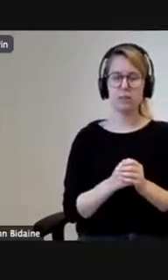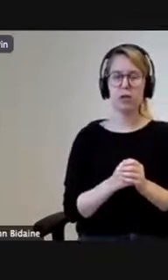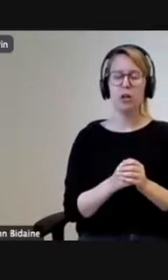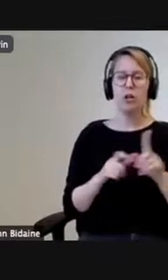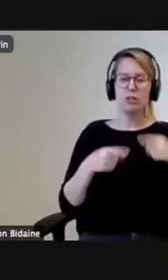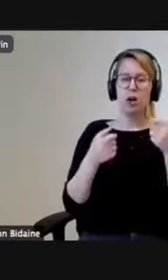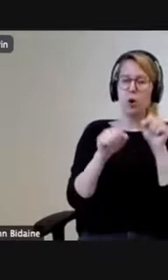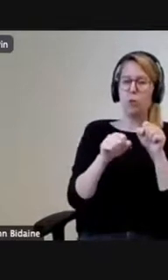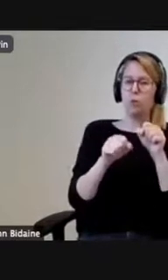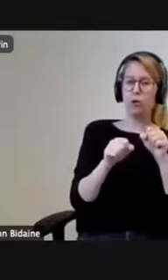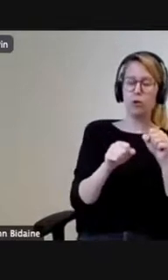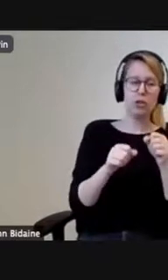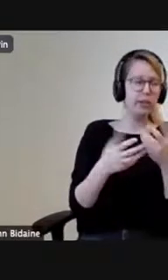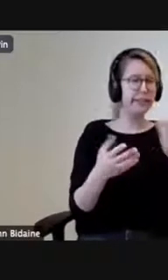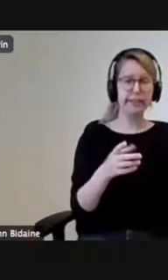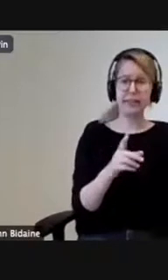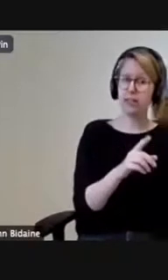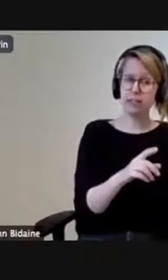torture.